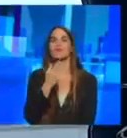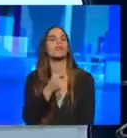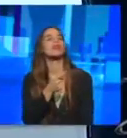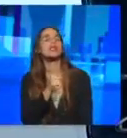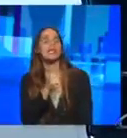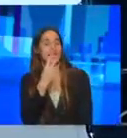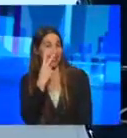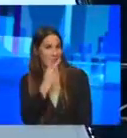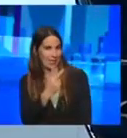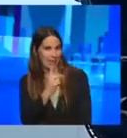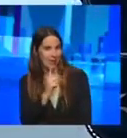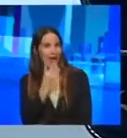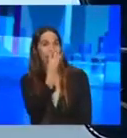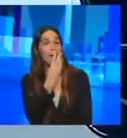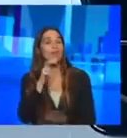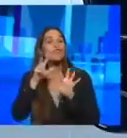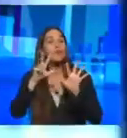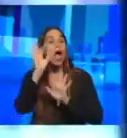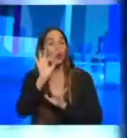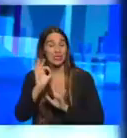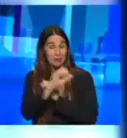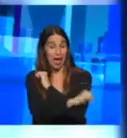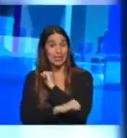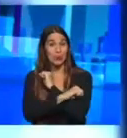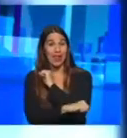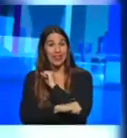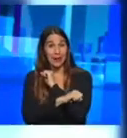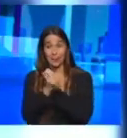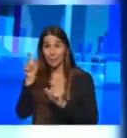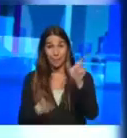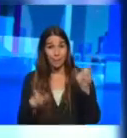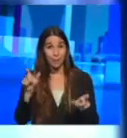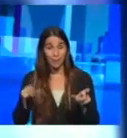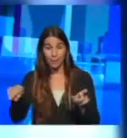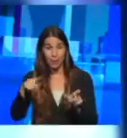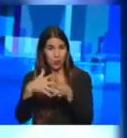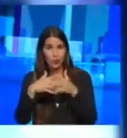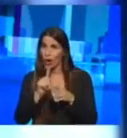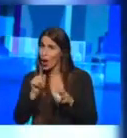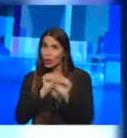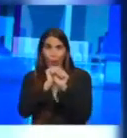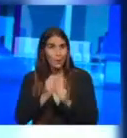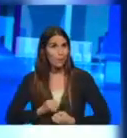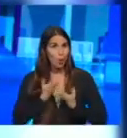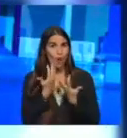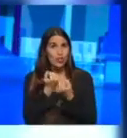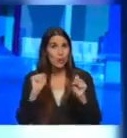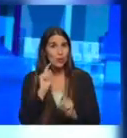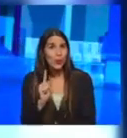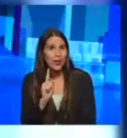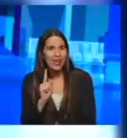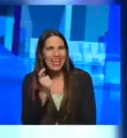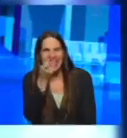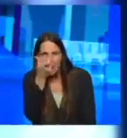מוגבל. שימי לב, 48% מהסטודנטים בקולג' בארצות הברית כבר לא בעד חופש הביטוי, 40, זה כמעט חצי. זאת